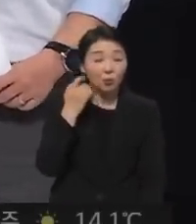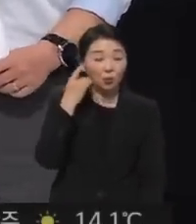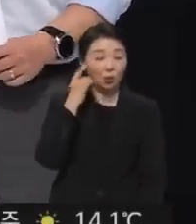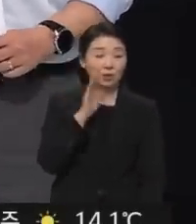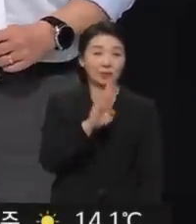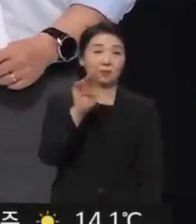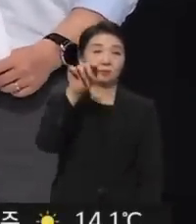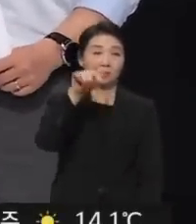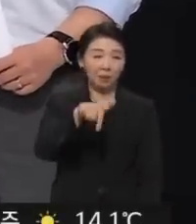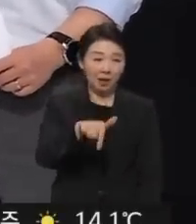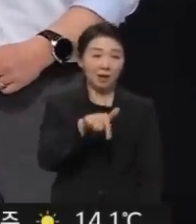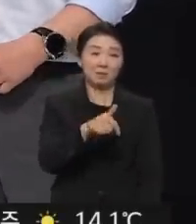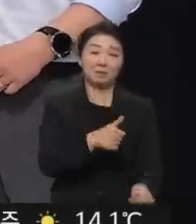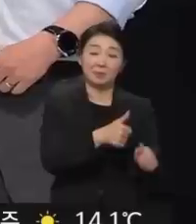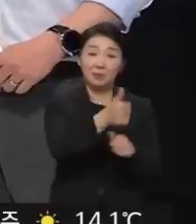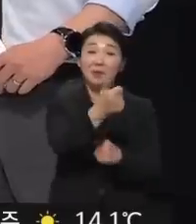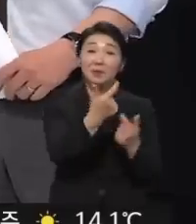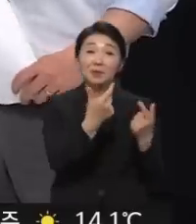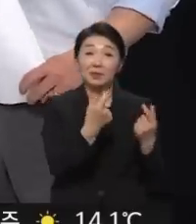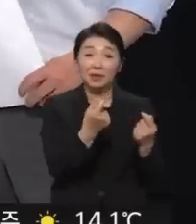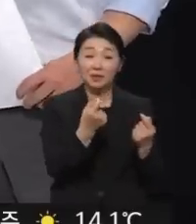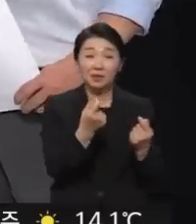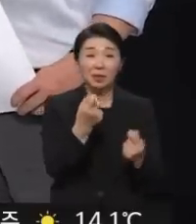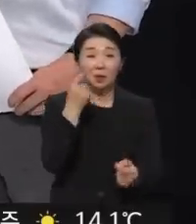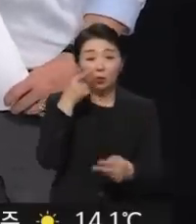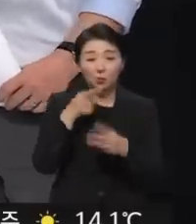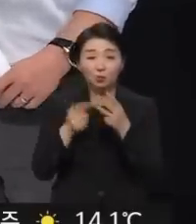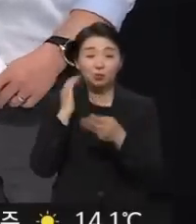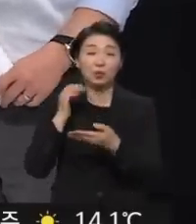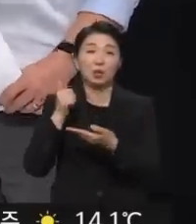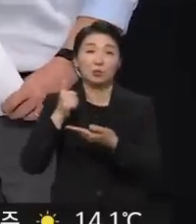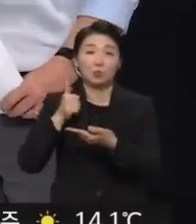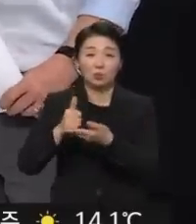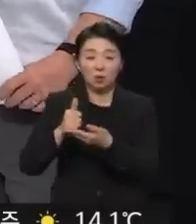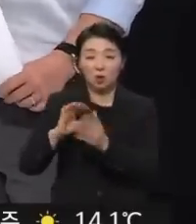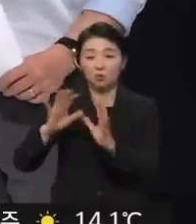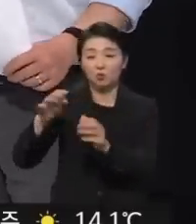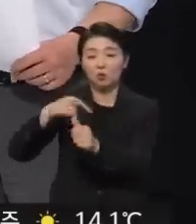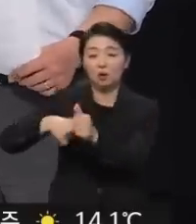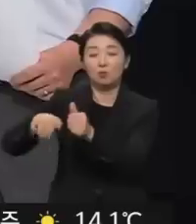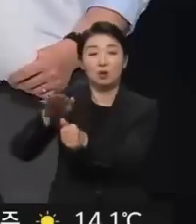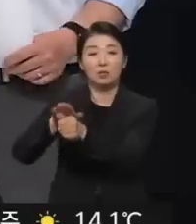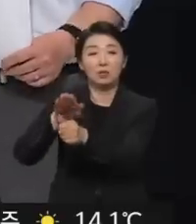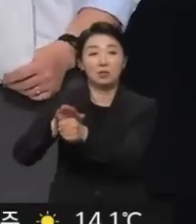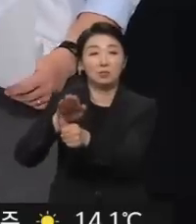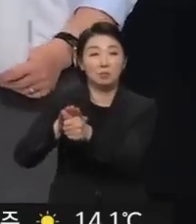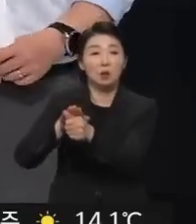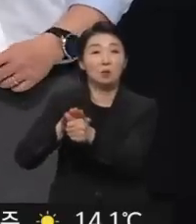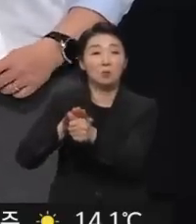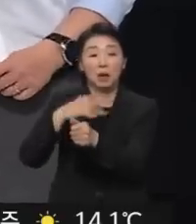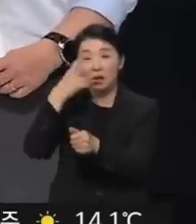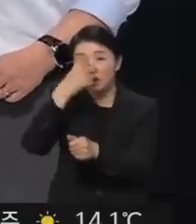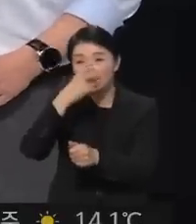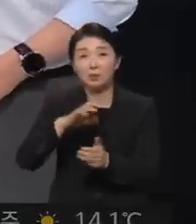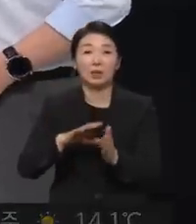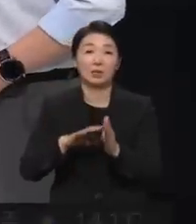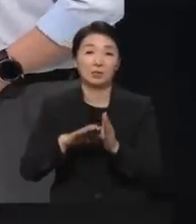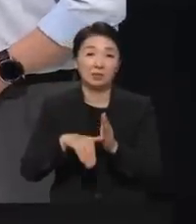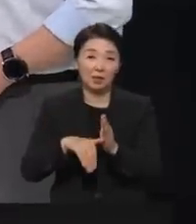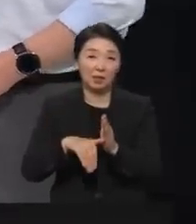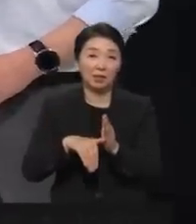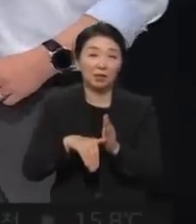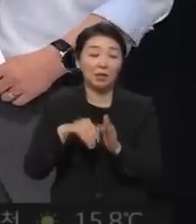의원의 판정 승인 듯합니다. 윤석열 대통령의 국정 지지율 한국갤럽과 리얼미터의 조사에서